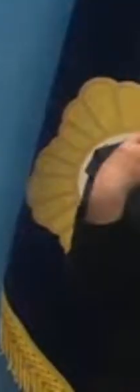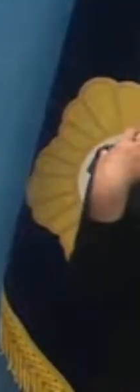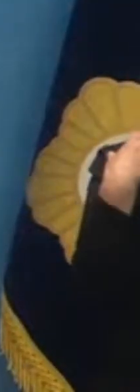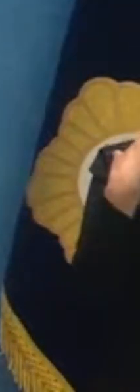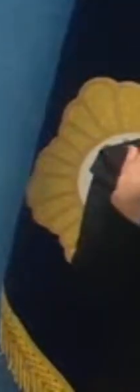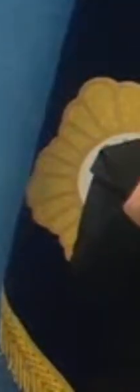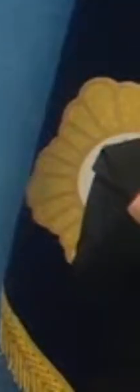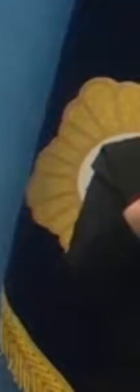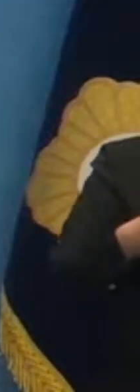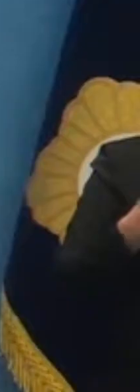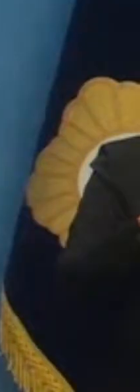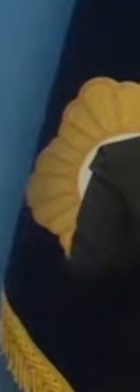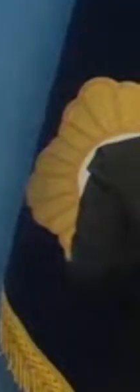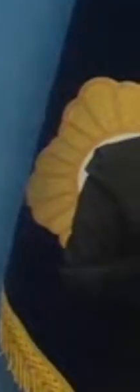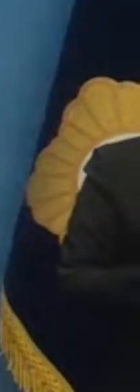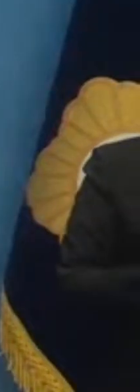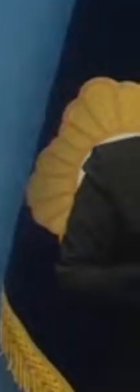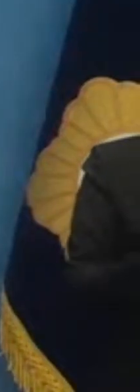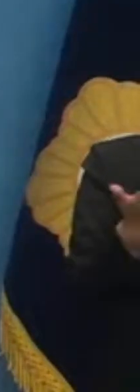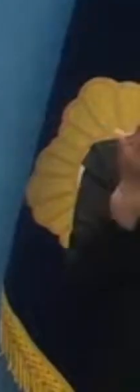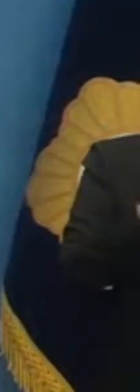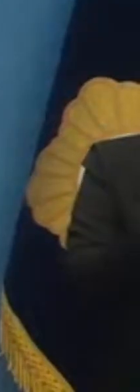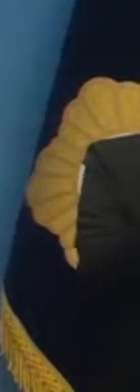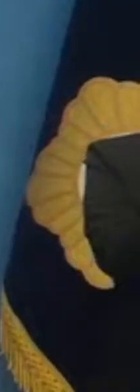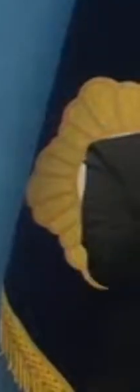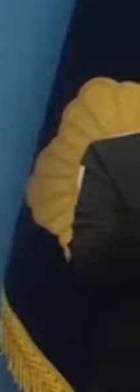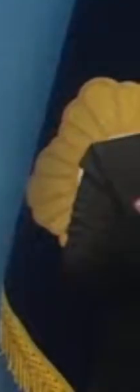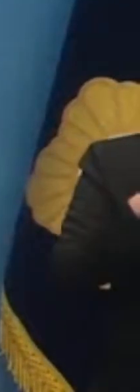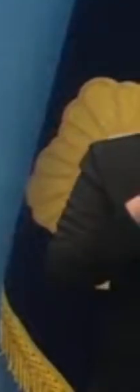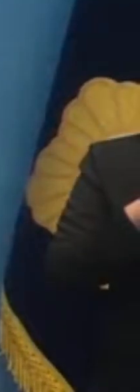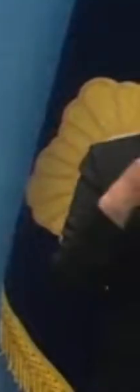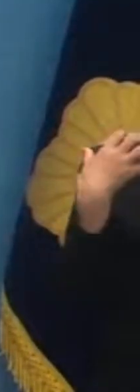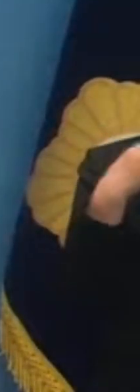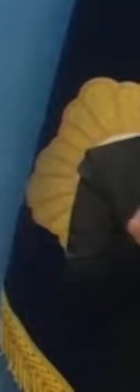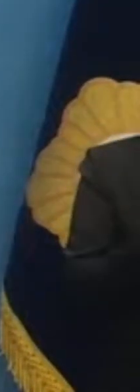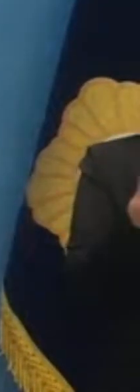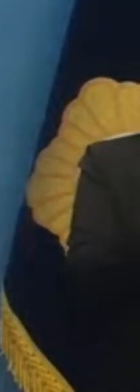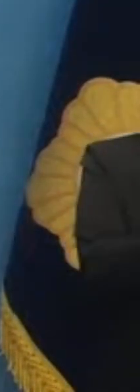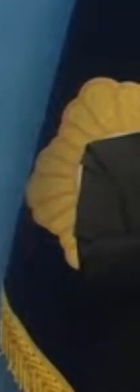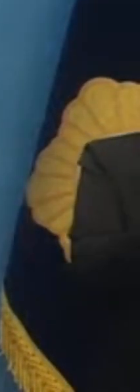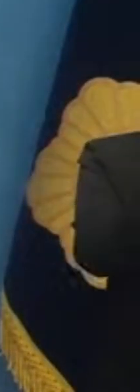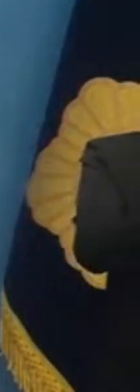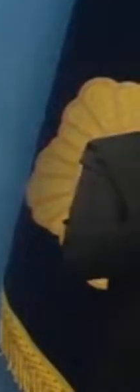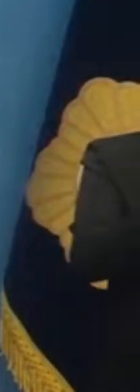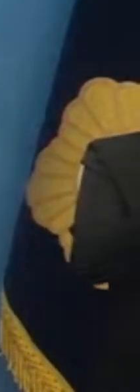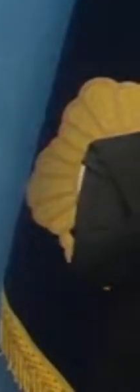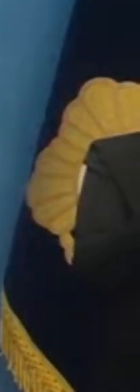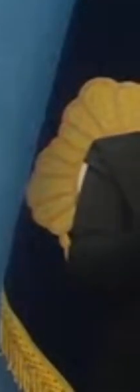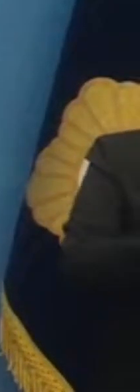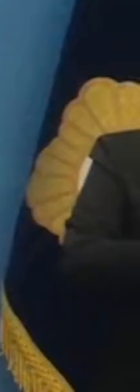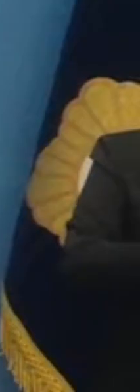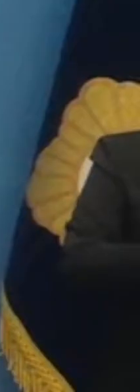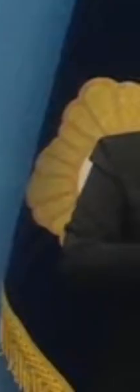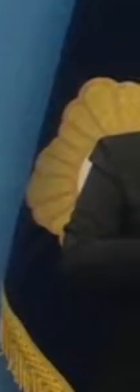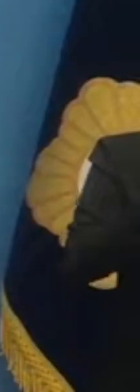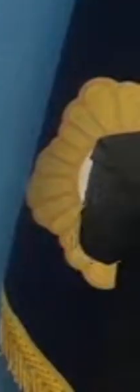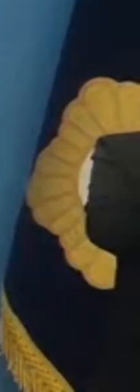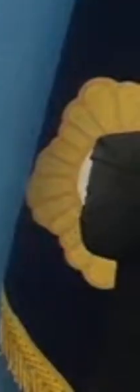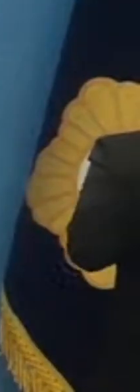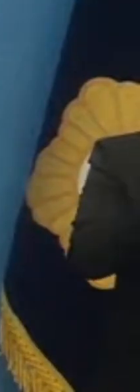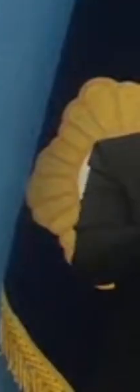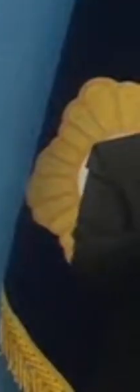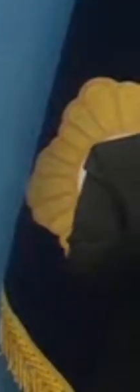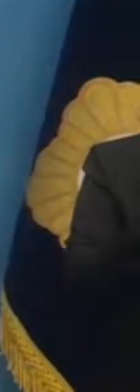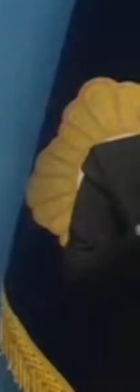결코 가볍지 않을 것입니다. 그러나 일부 언론은 이러한 책임보다는 표현의 자유 뒤에 숨어 공정 보도를 외면하고